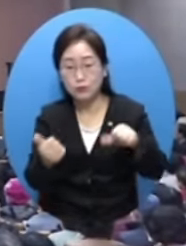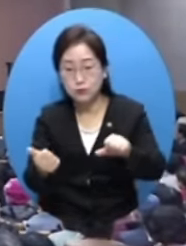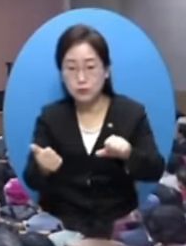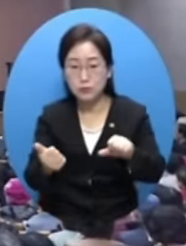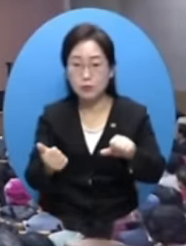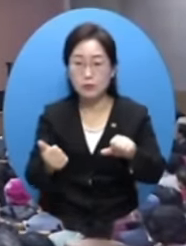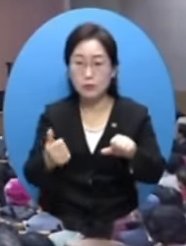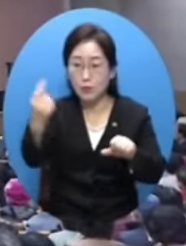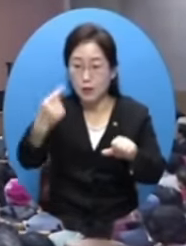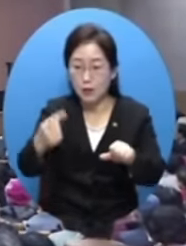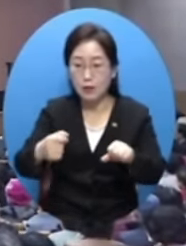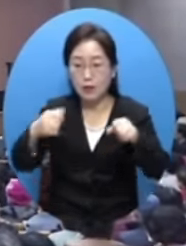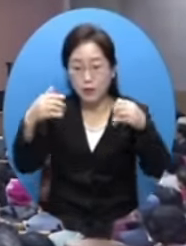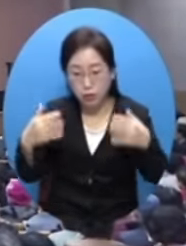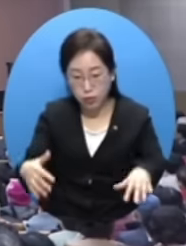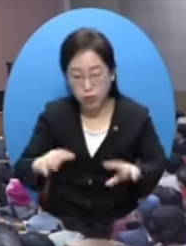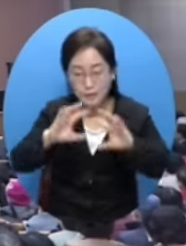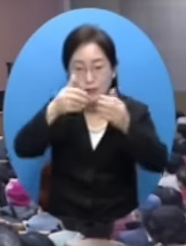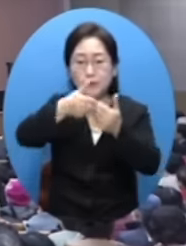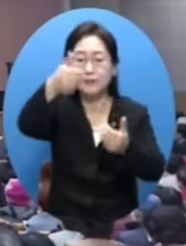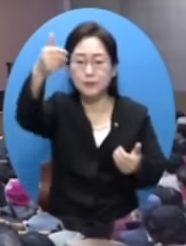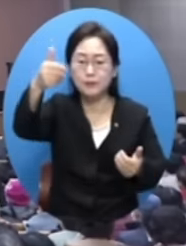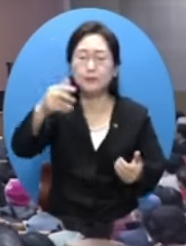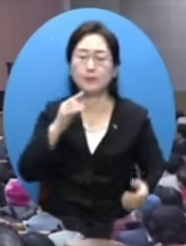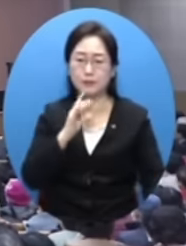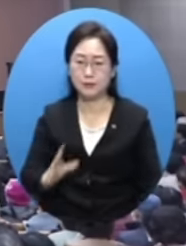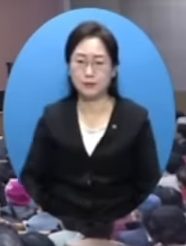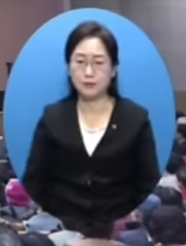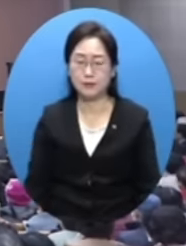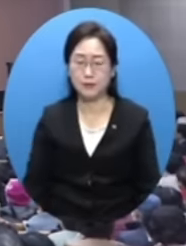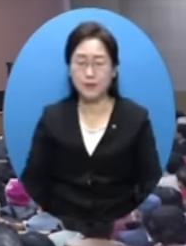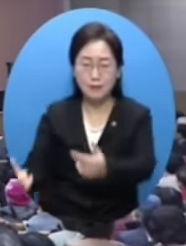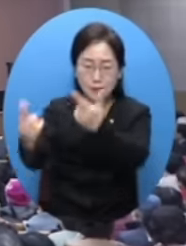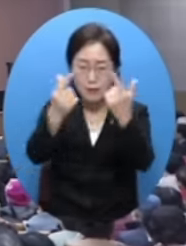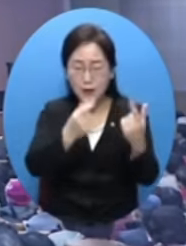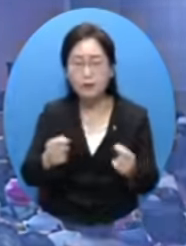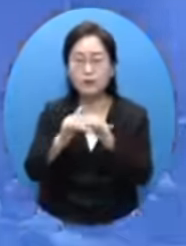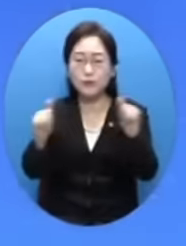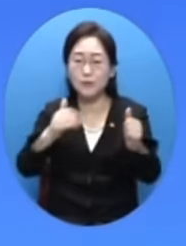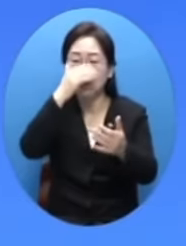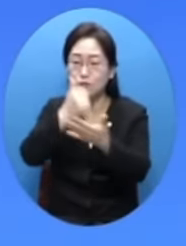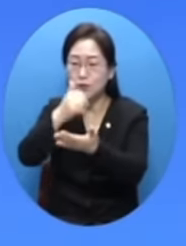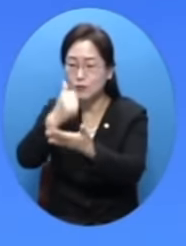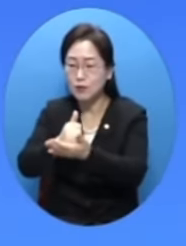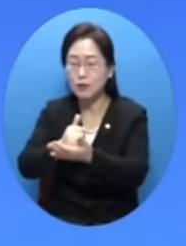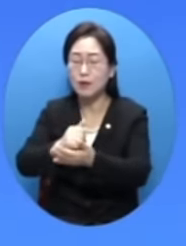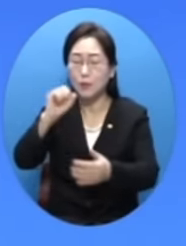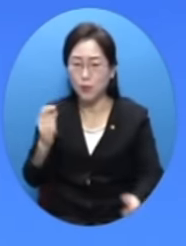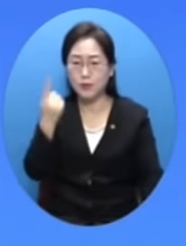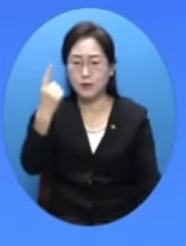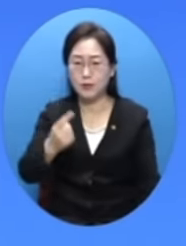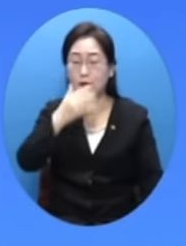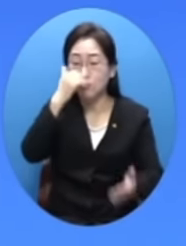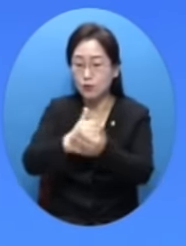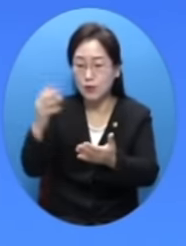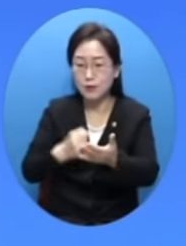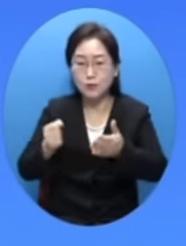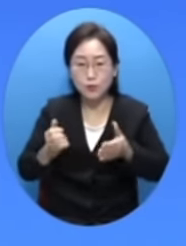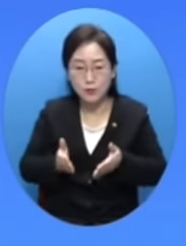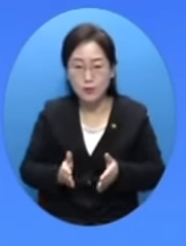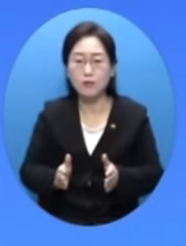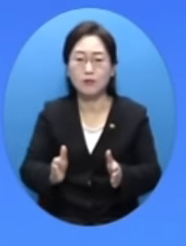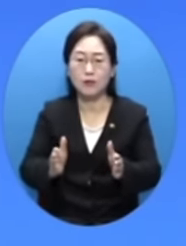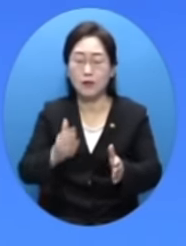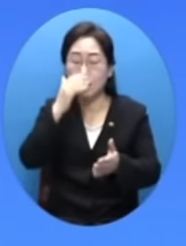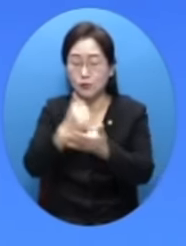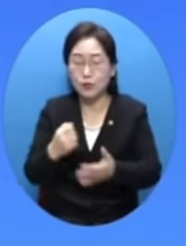무기력하게 생을 떠나야만 했습니다. 모든 인간이 지은 죄로 말미암아 죄 가운데 태어나서